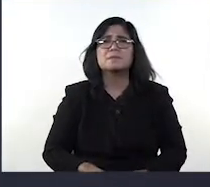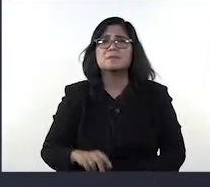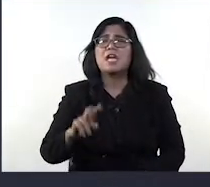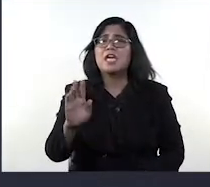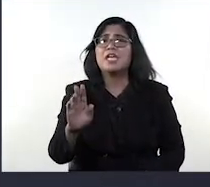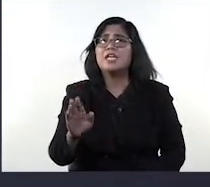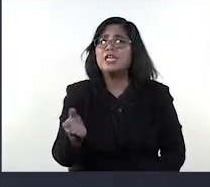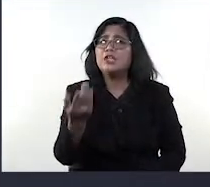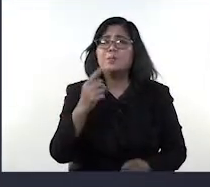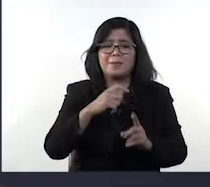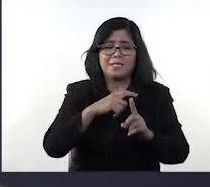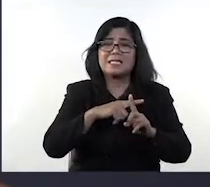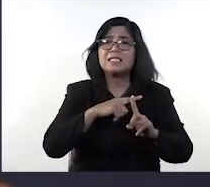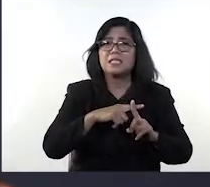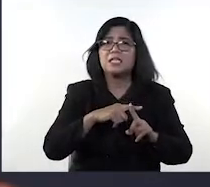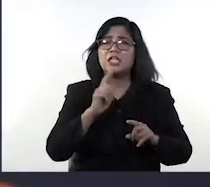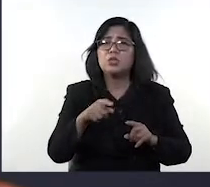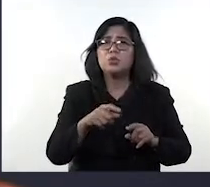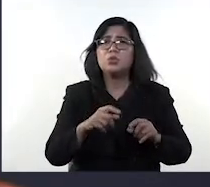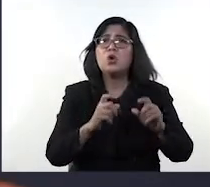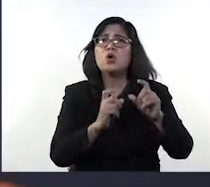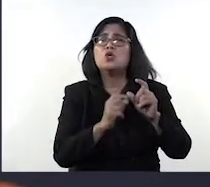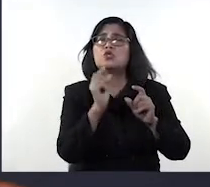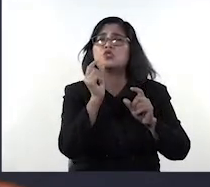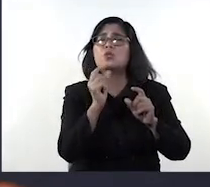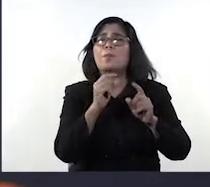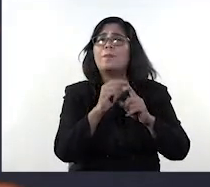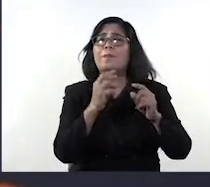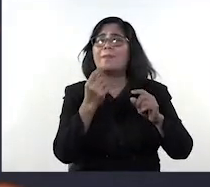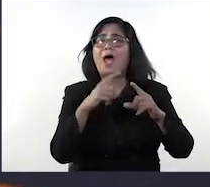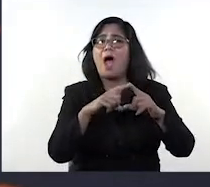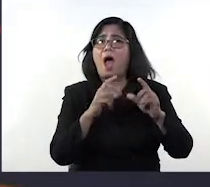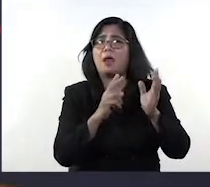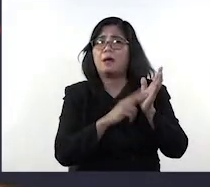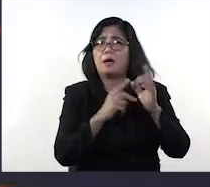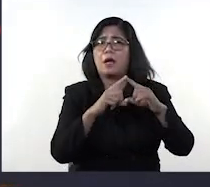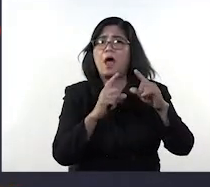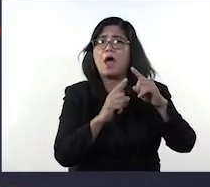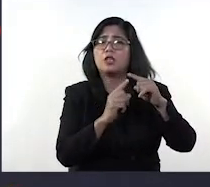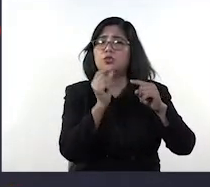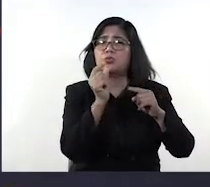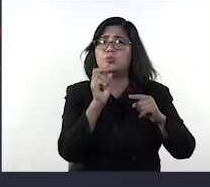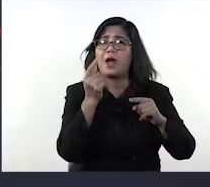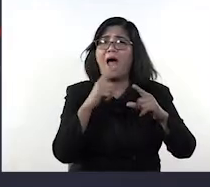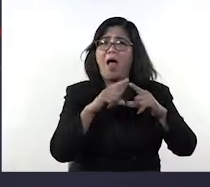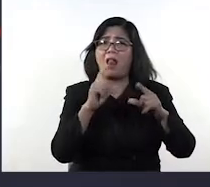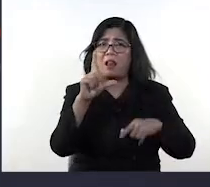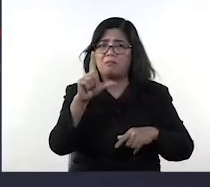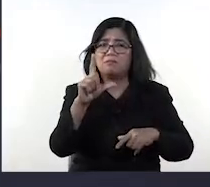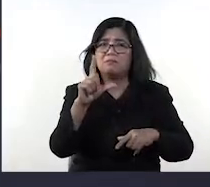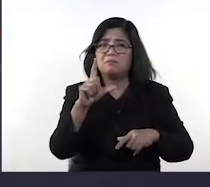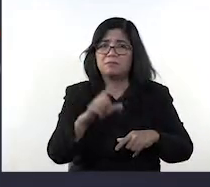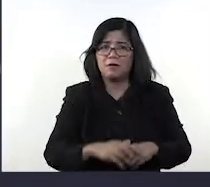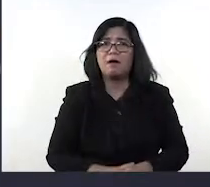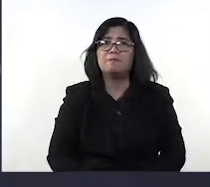supranatural Hai yuk besok bukan hidup yang malas hanya menanti takdir Hai sesuai dengan imanmu